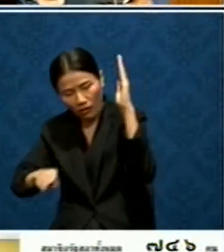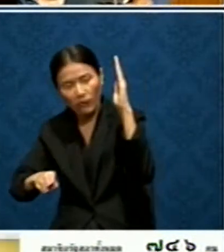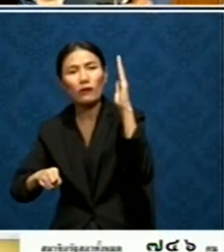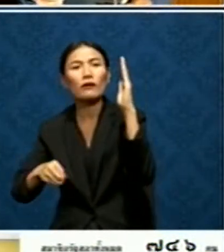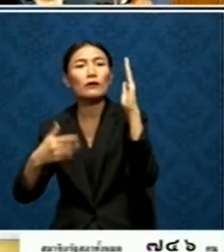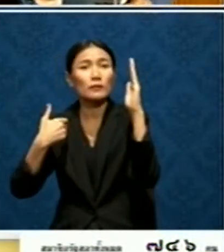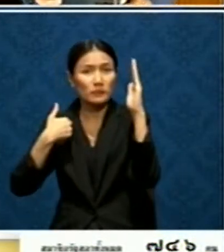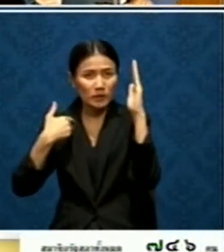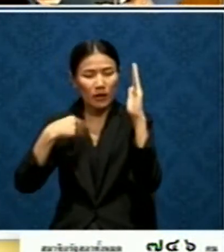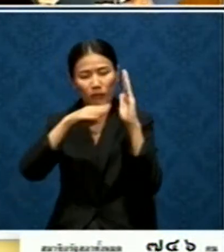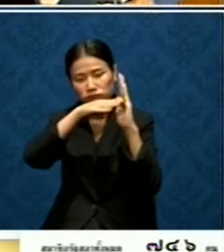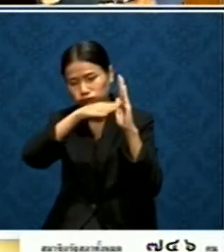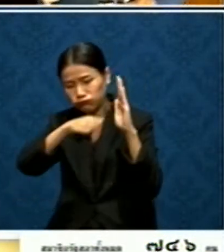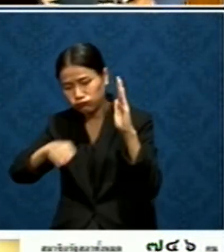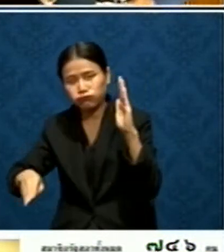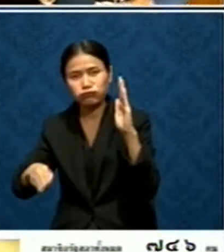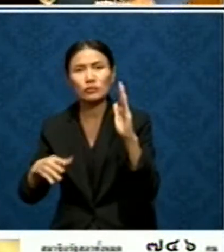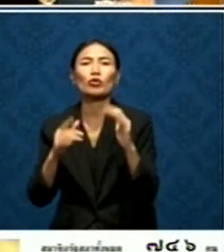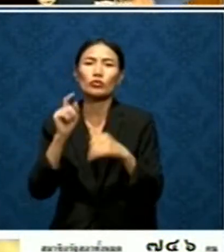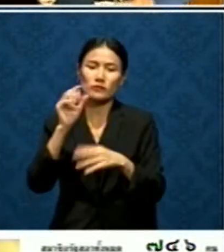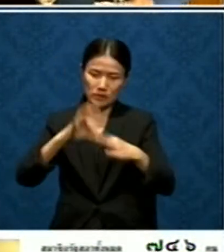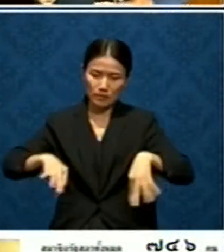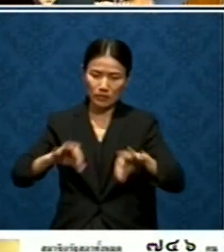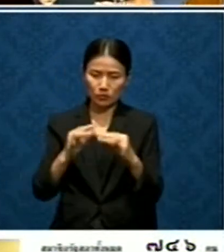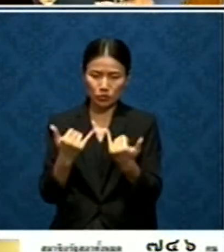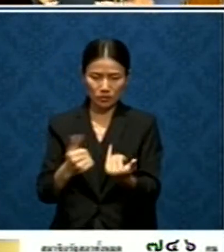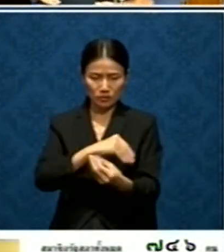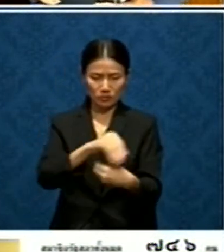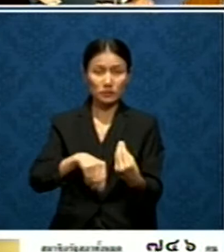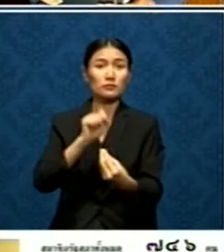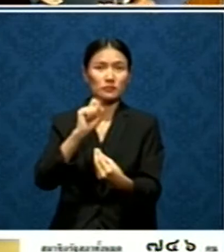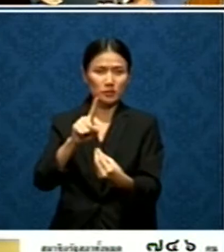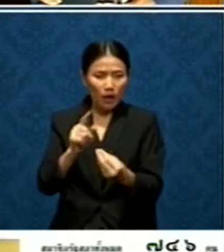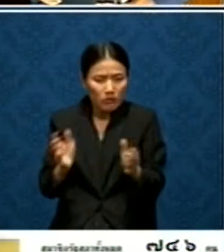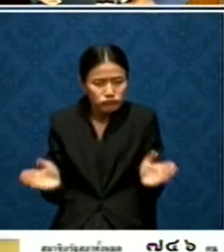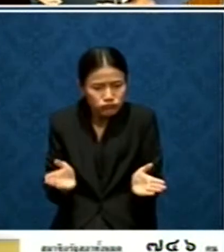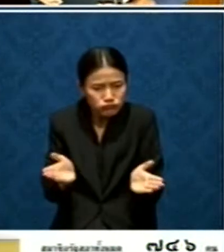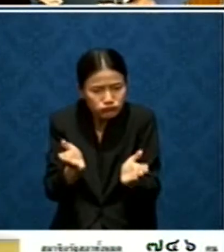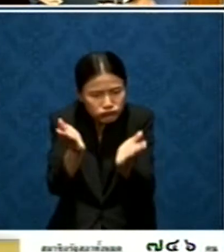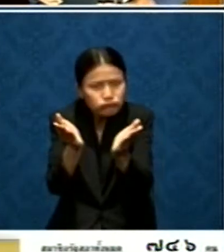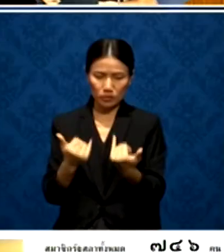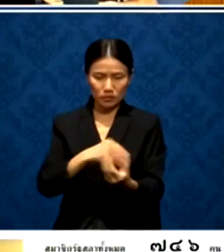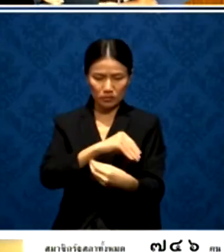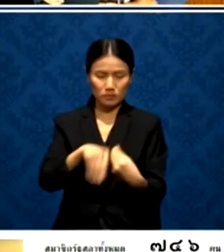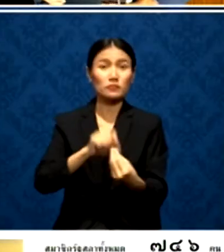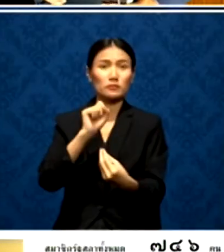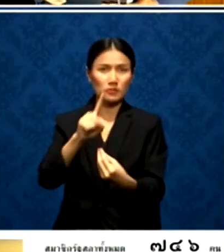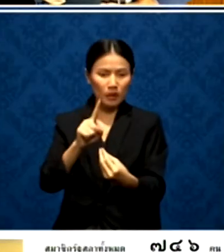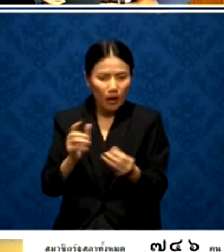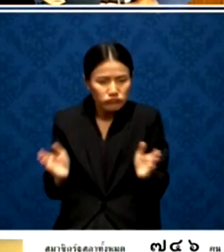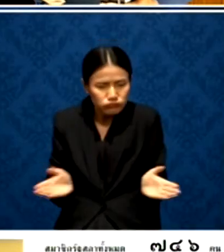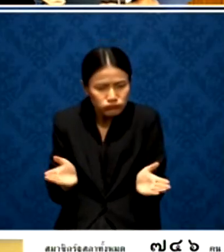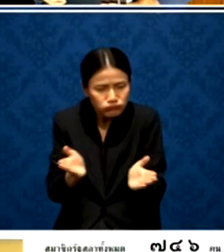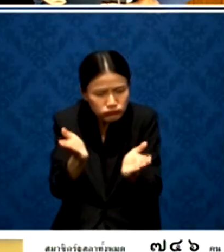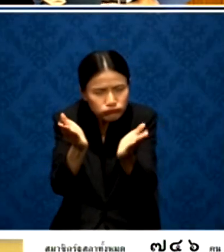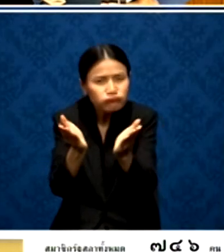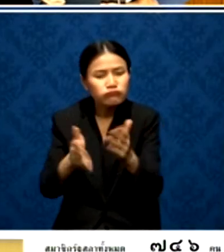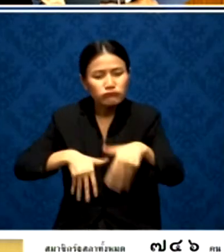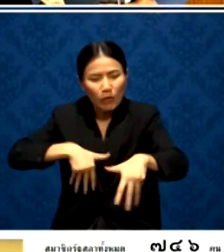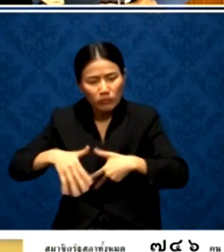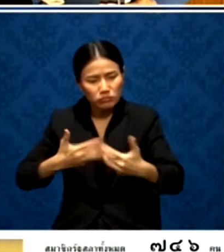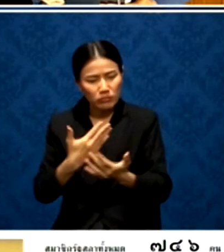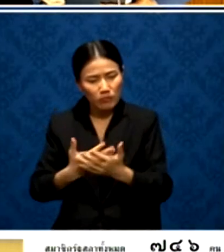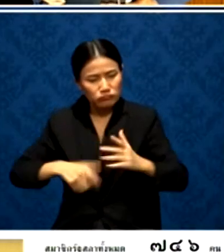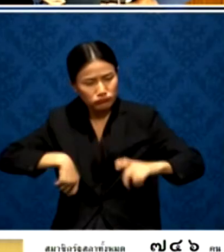าของความจำเป็นที่จะต้องกระตุ้นเศรษฐกิจกระตุ้นการใช้จ่ายกระตุ้นการใช้จ่าย